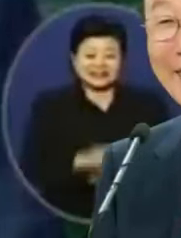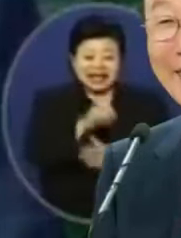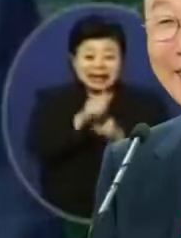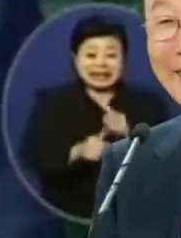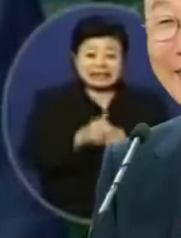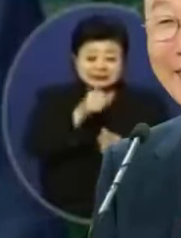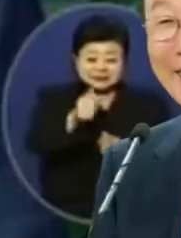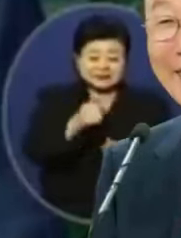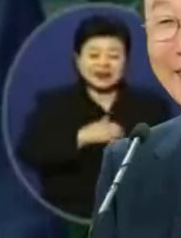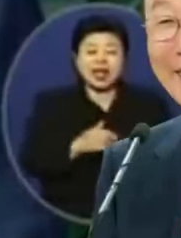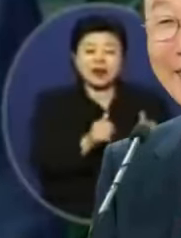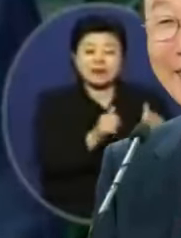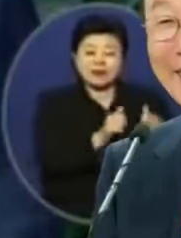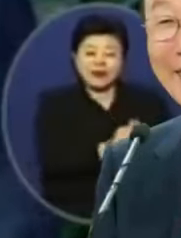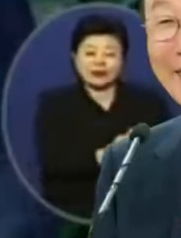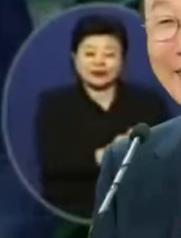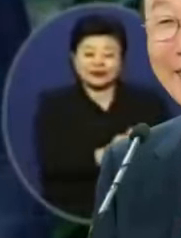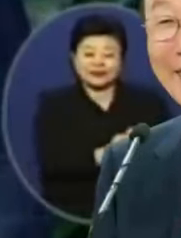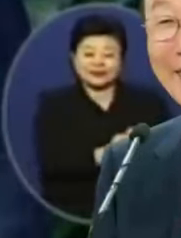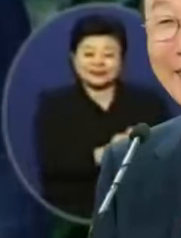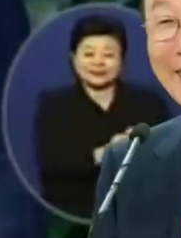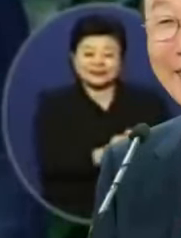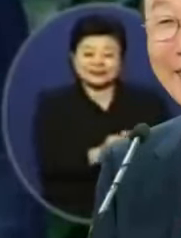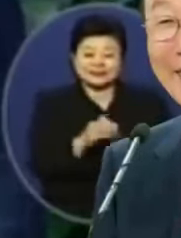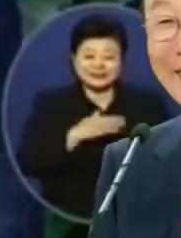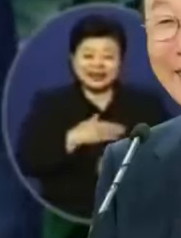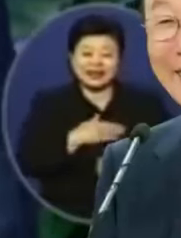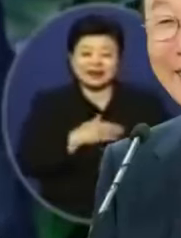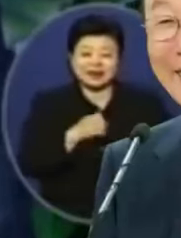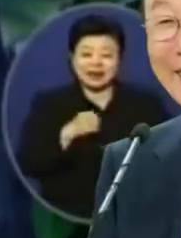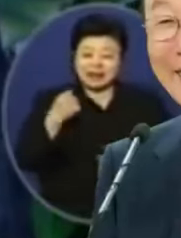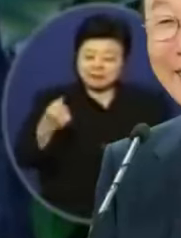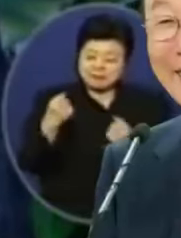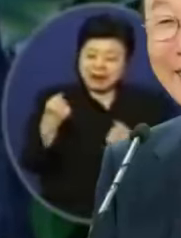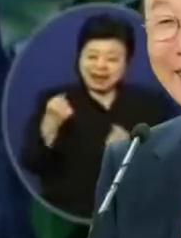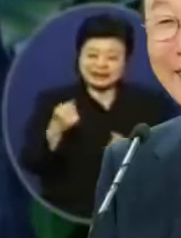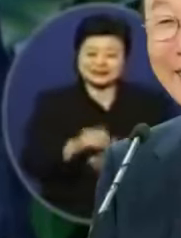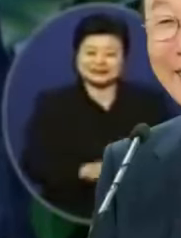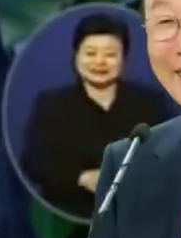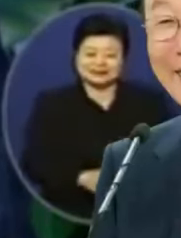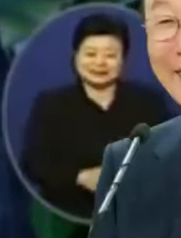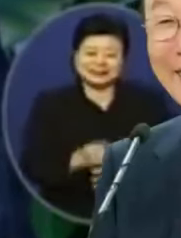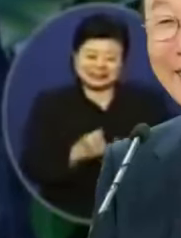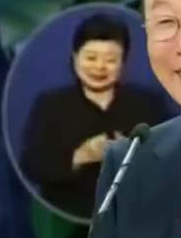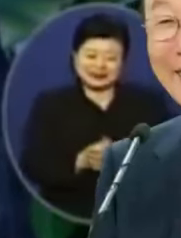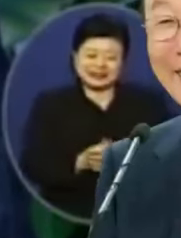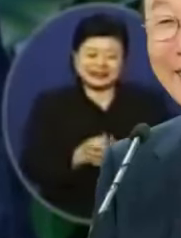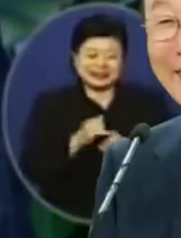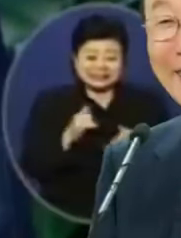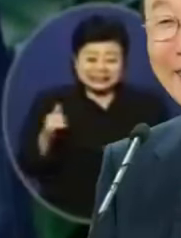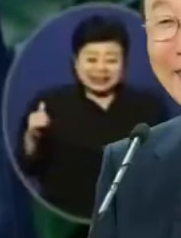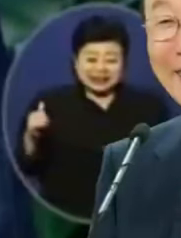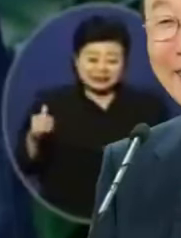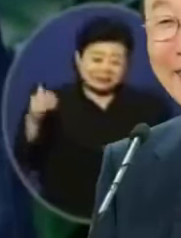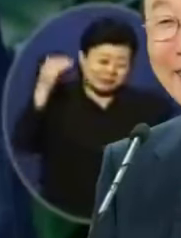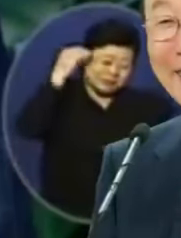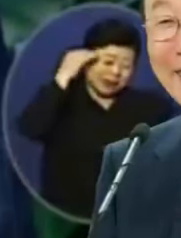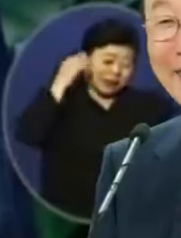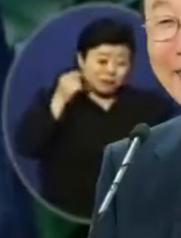하나님이 내 편이다, 내 백이다. 그러니 사람들이 내게 어떻게